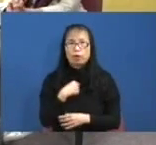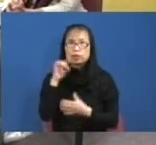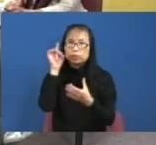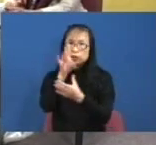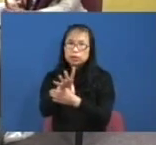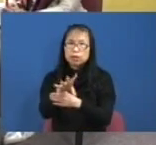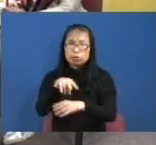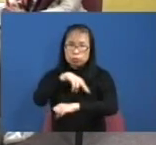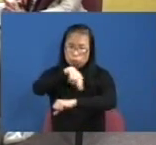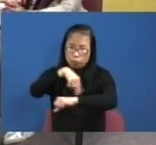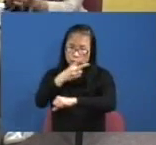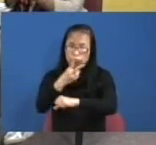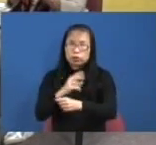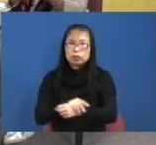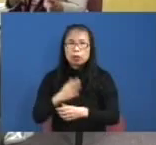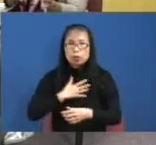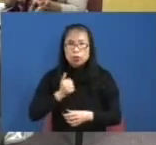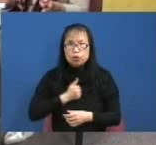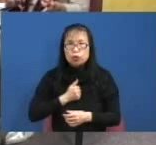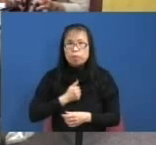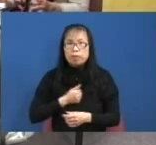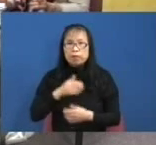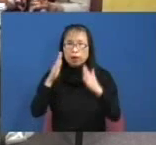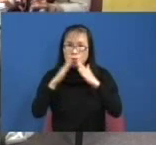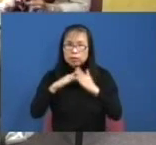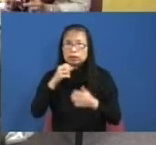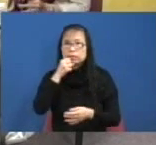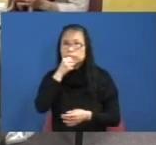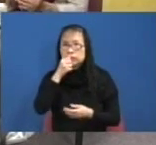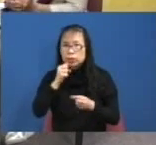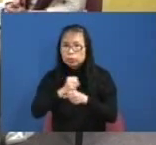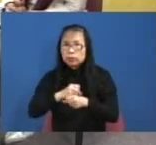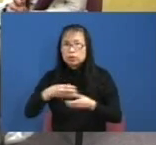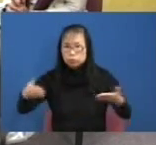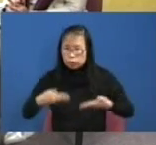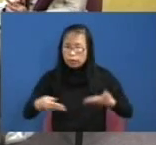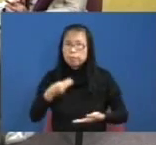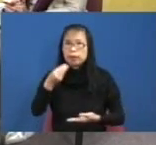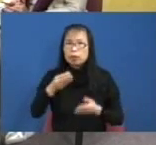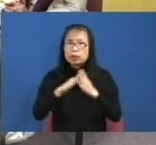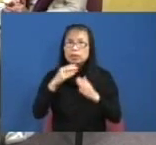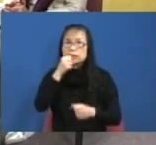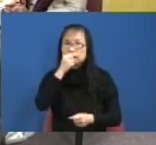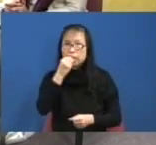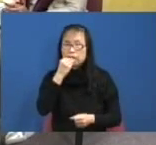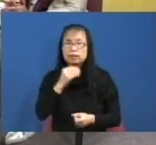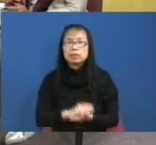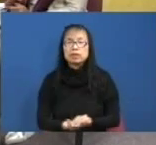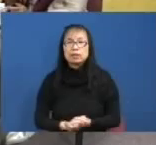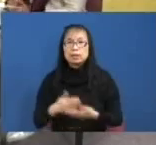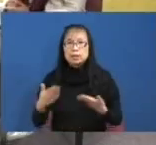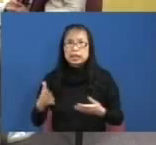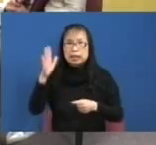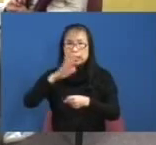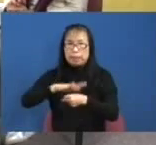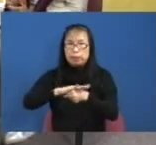翻去煮飯俾屋企人食。咁我諗而家香港社會咧就有少少都係行翻一啲即係。而家日本出